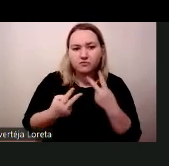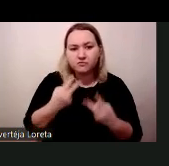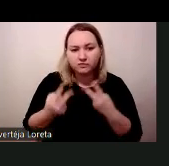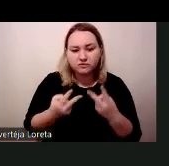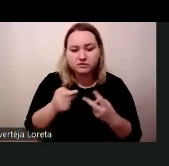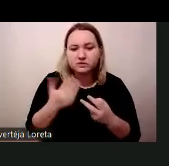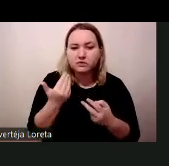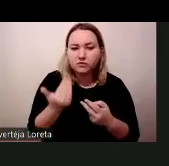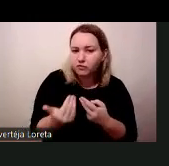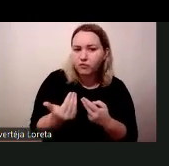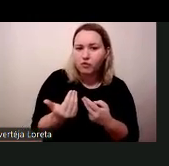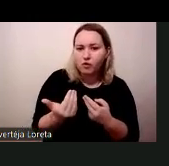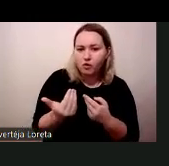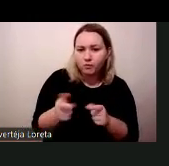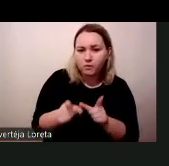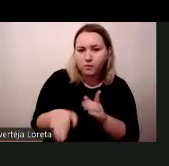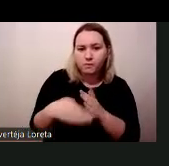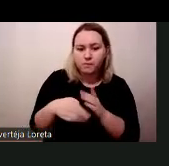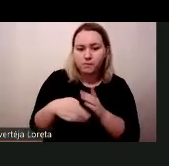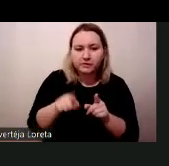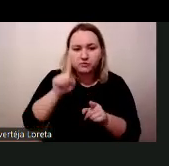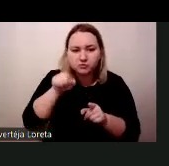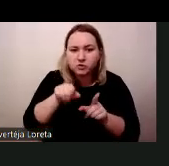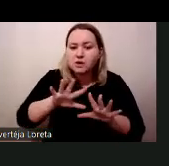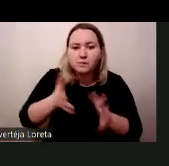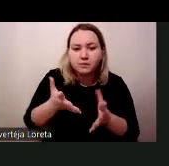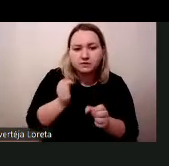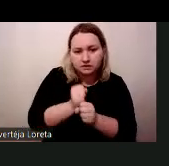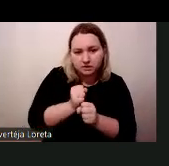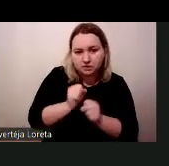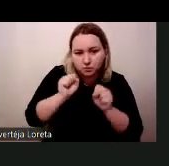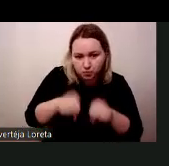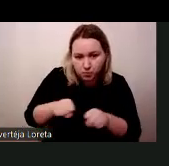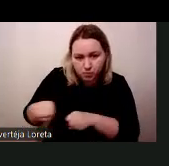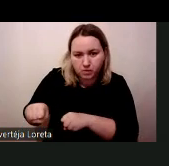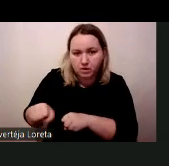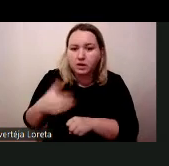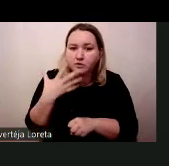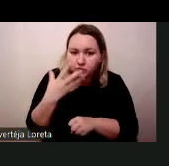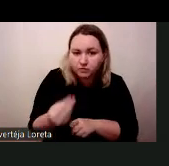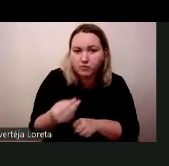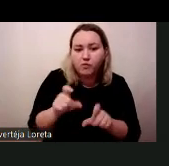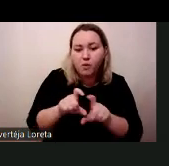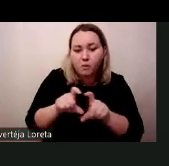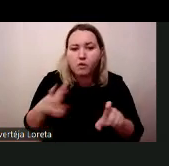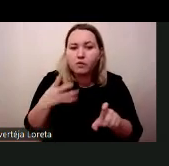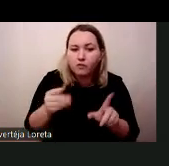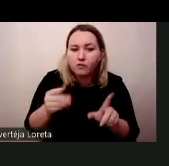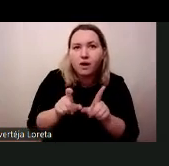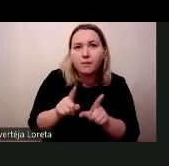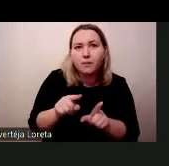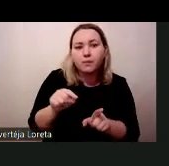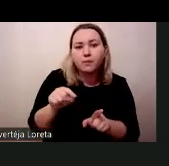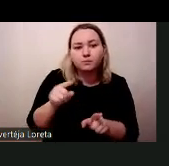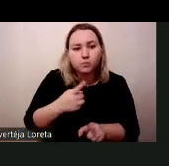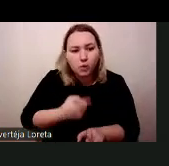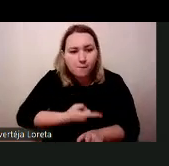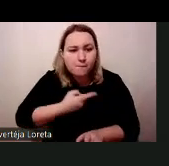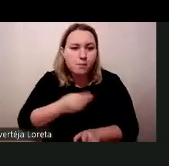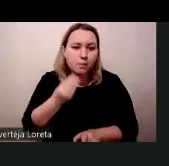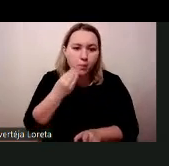kodėl jūs norite kažką dar daryti. Tai yra galutinis jūsų mokyklos meistriškumo, taip sakant, tikslas.